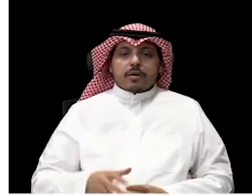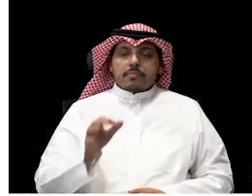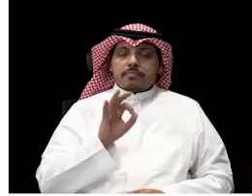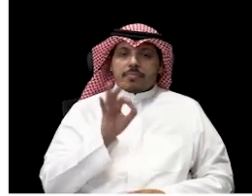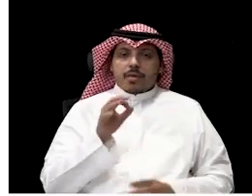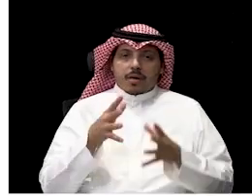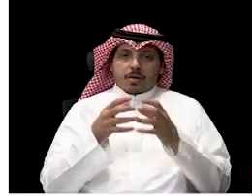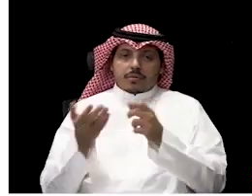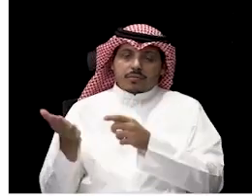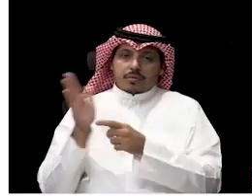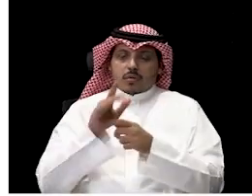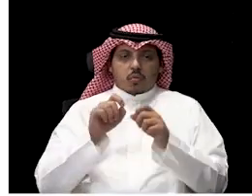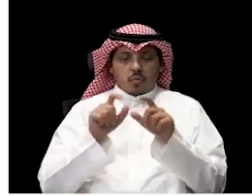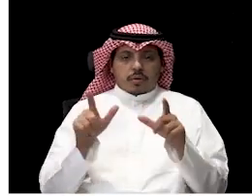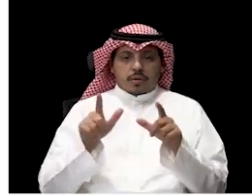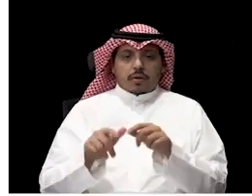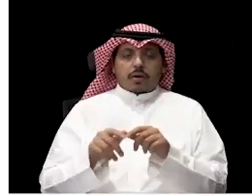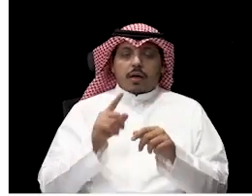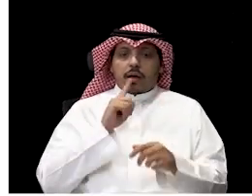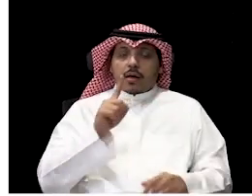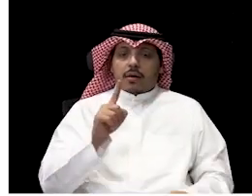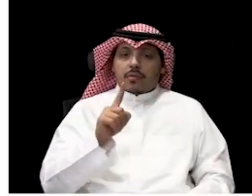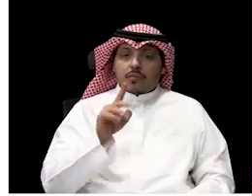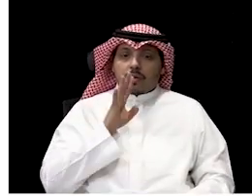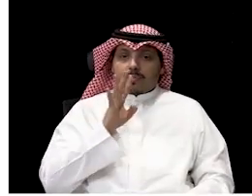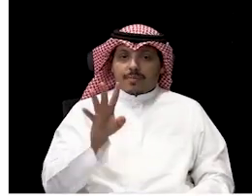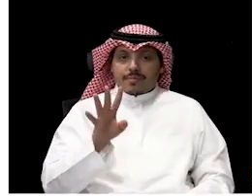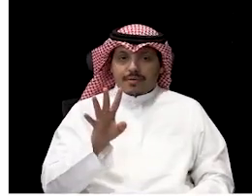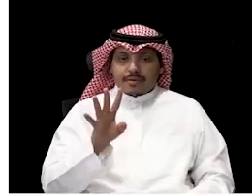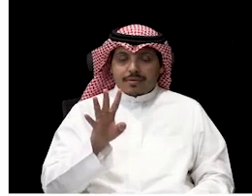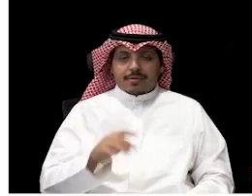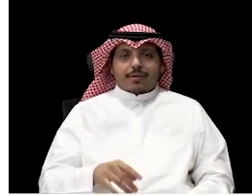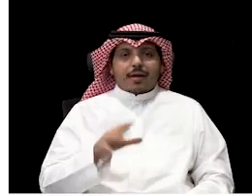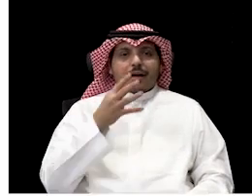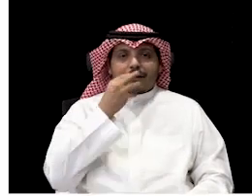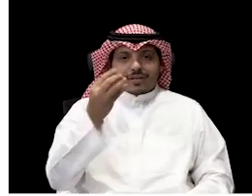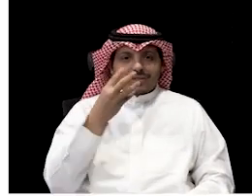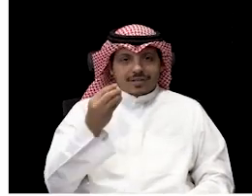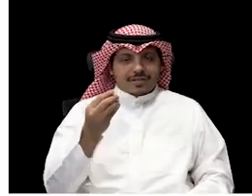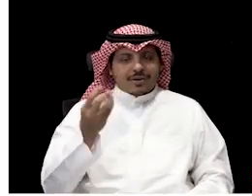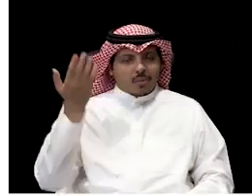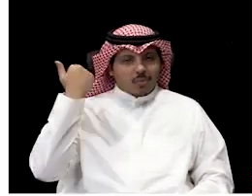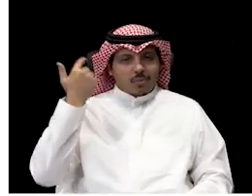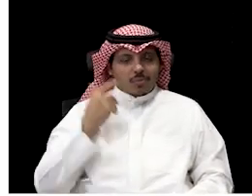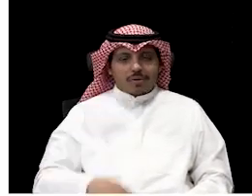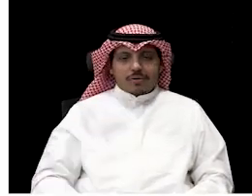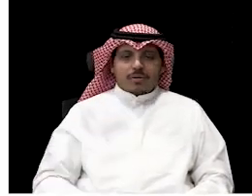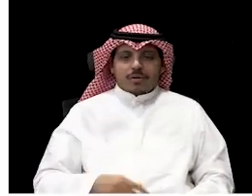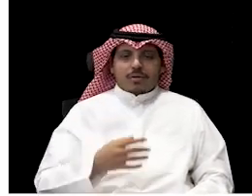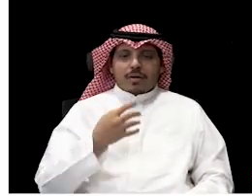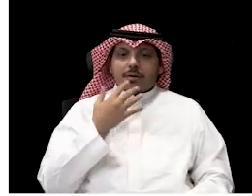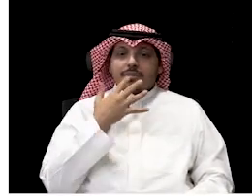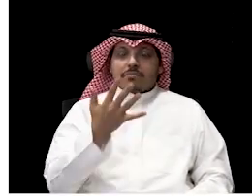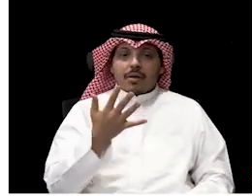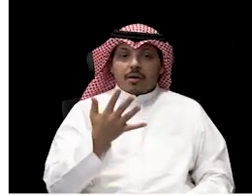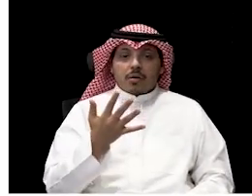مثال توضيحي: في عام 1400 كانت عملة 500 ريال، ماذا نشتري بها